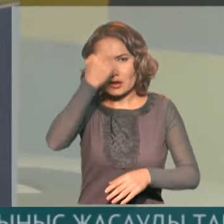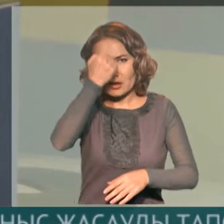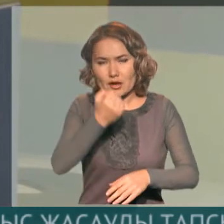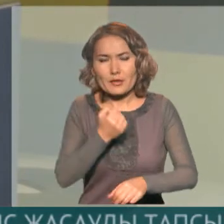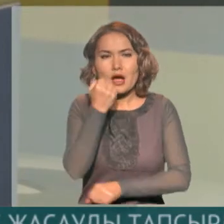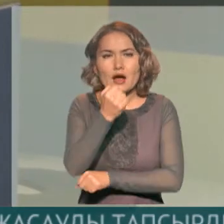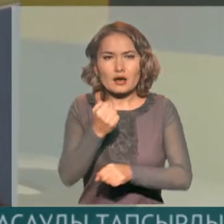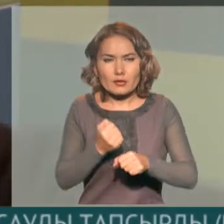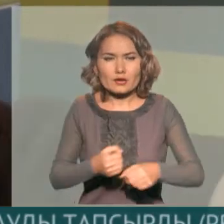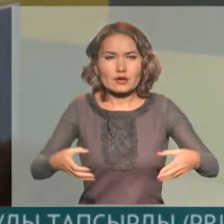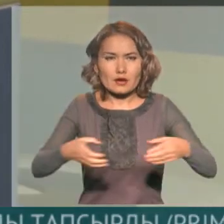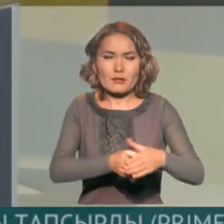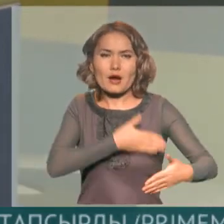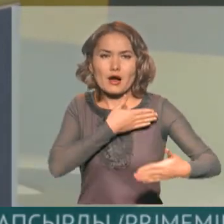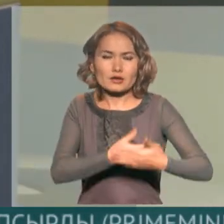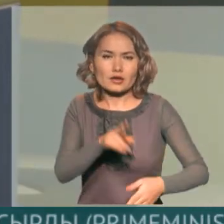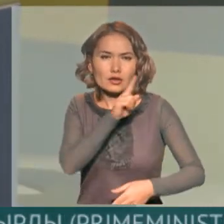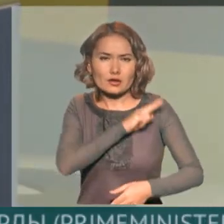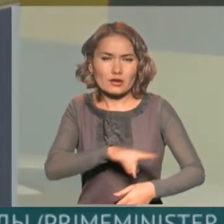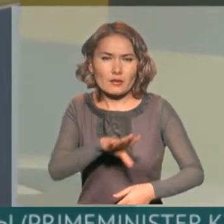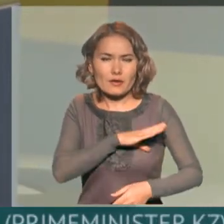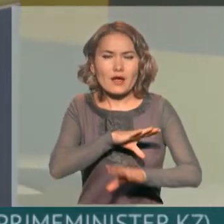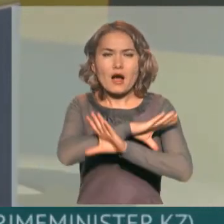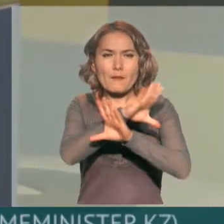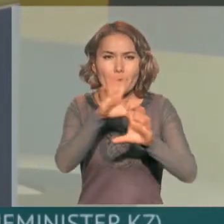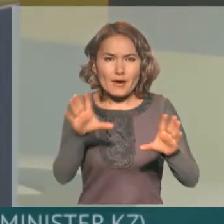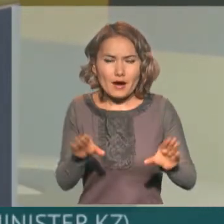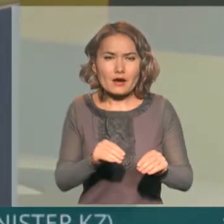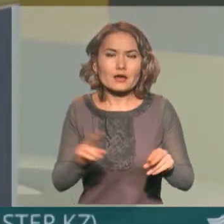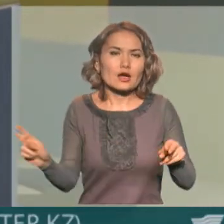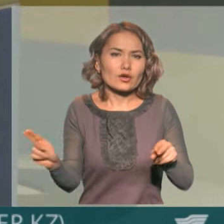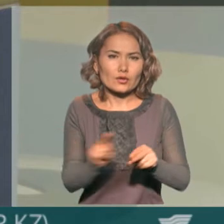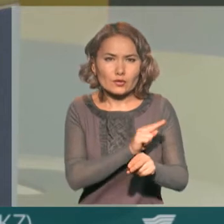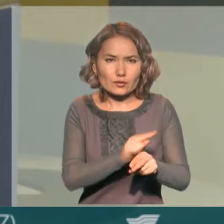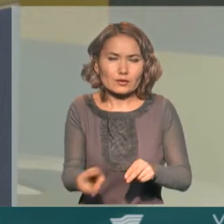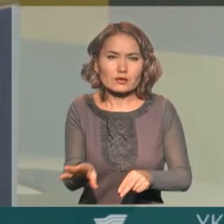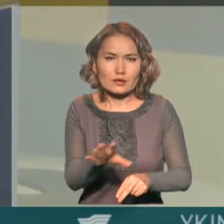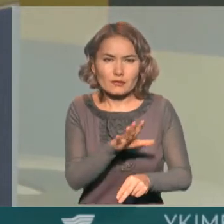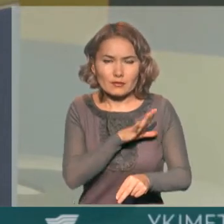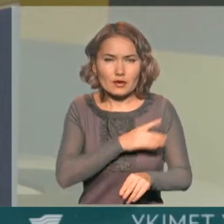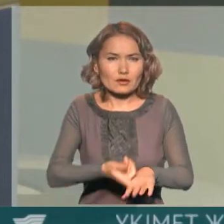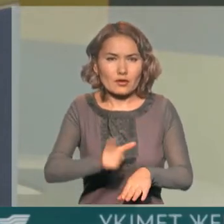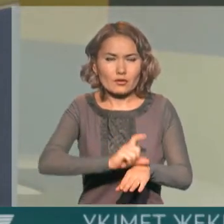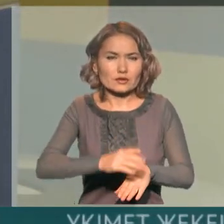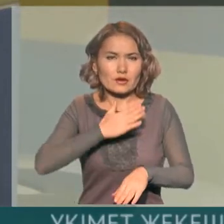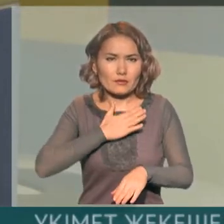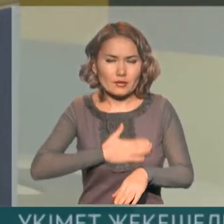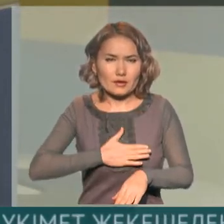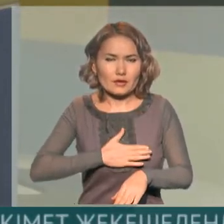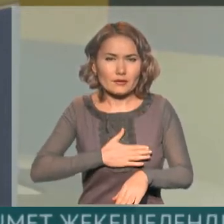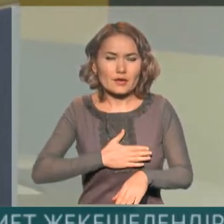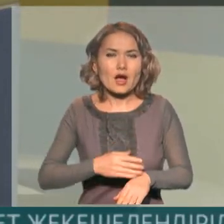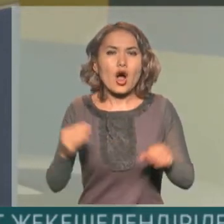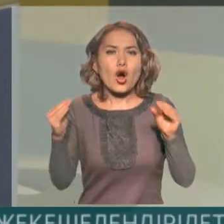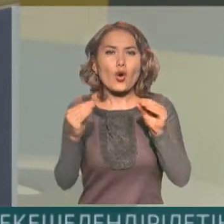жақсы жұмыс істейді. Мына заборларды алып, бәрін орнына қайттан қойып, сол күні сағат